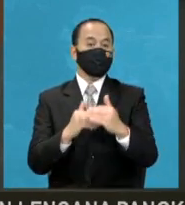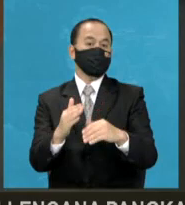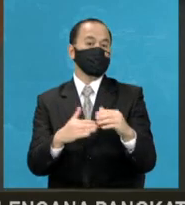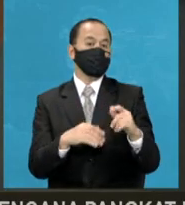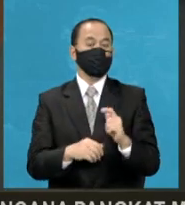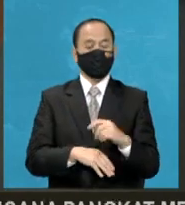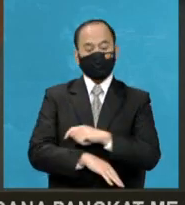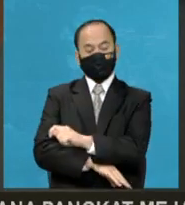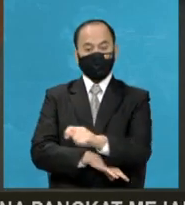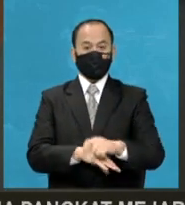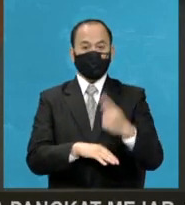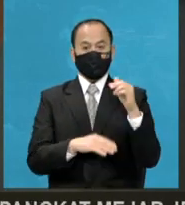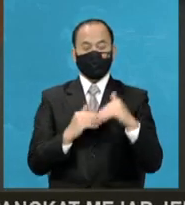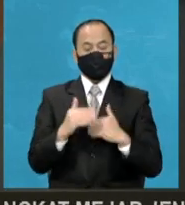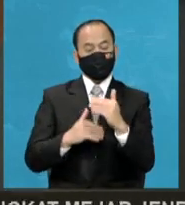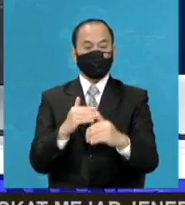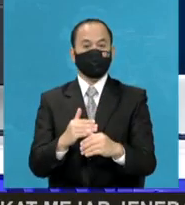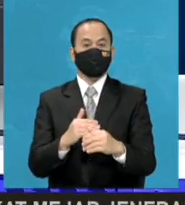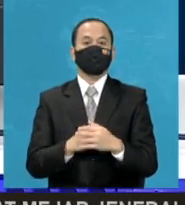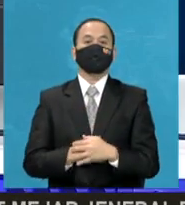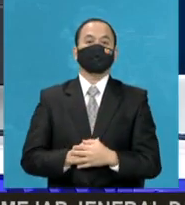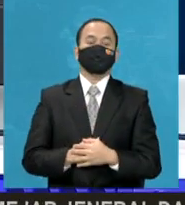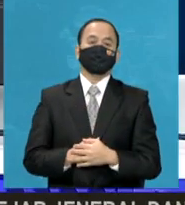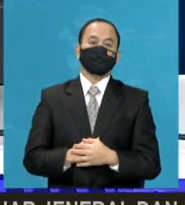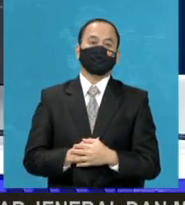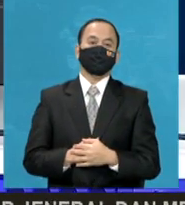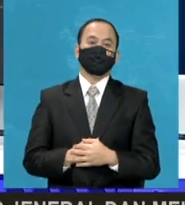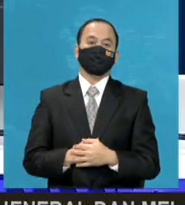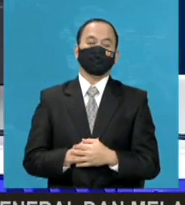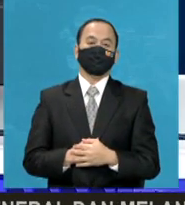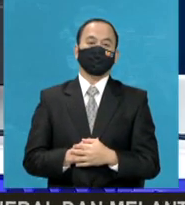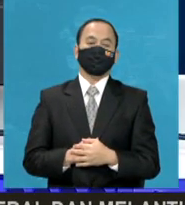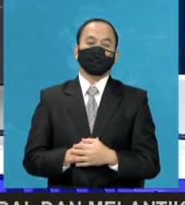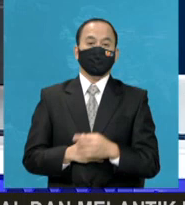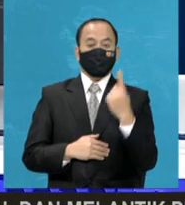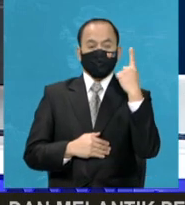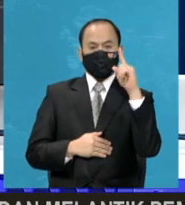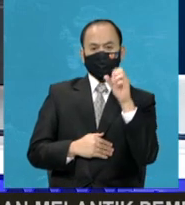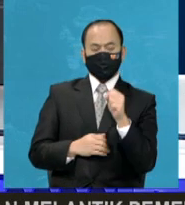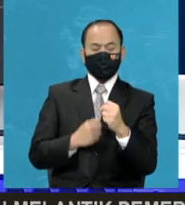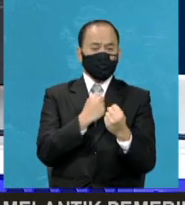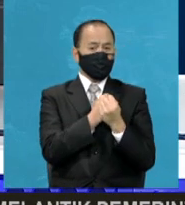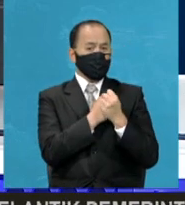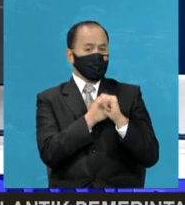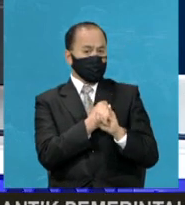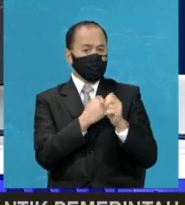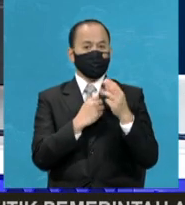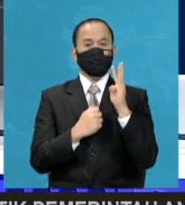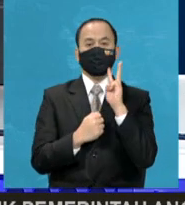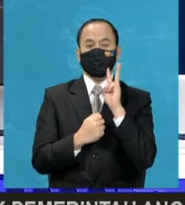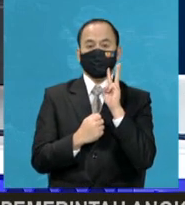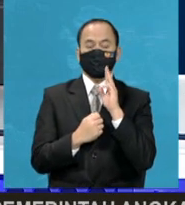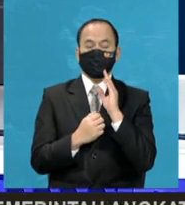tanah yang berpotensi untuk dimajukan bagi memastikan security air negara ini terjamin